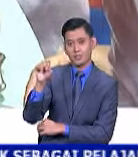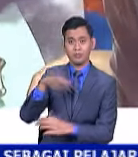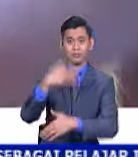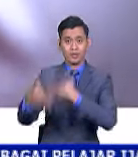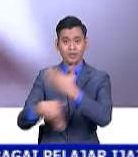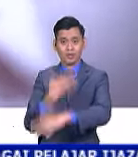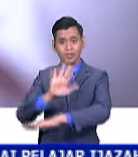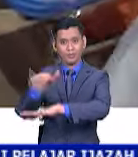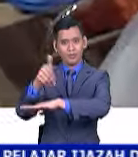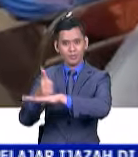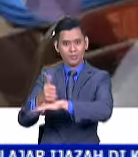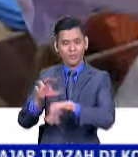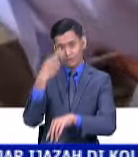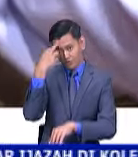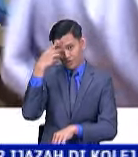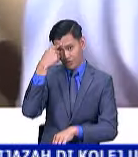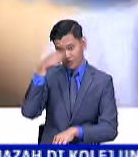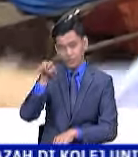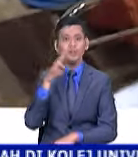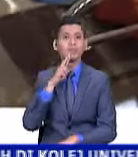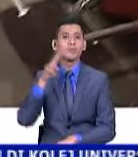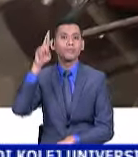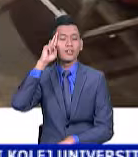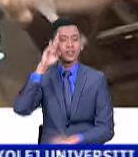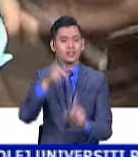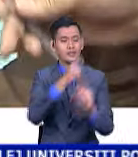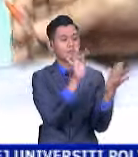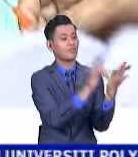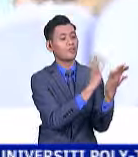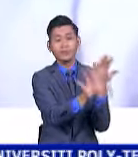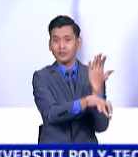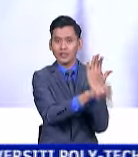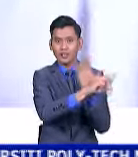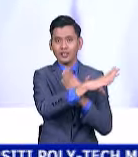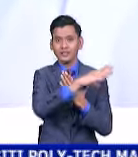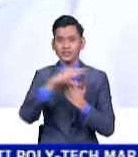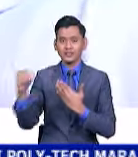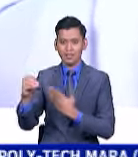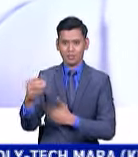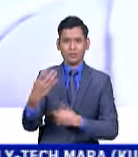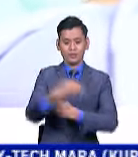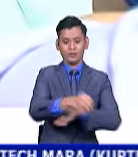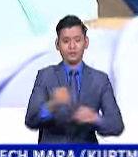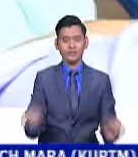kepada remaja dibuat menerusi Mai Sejahtera dan Pejabat Pendidikan Daerah masing-masing.